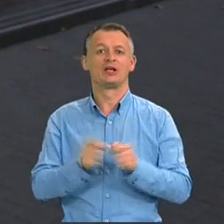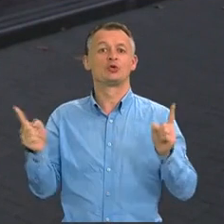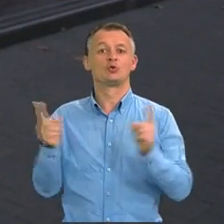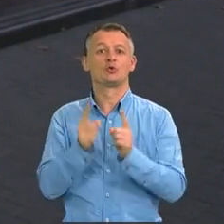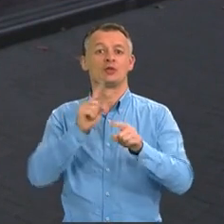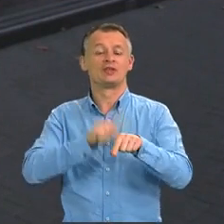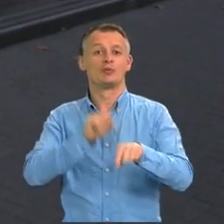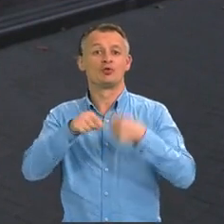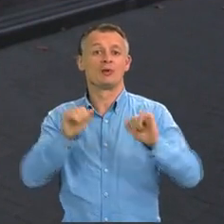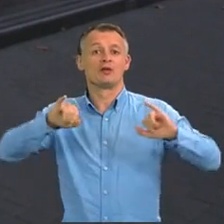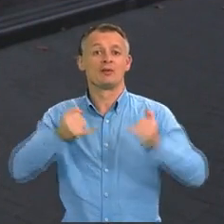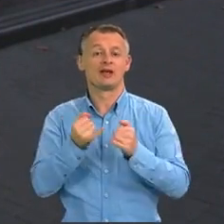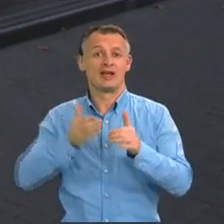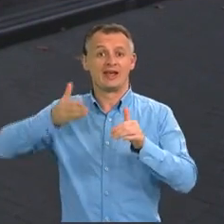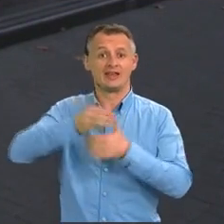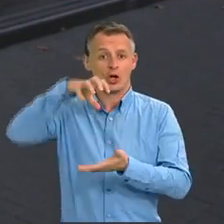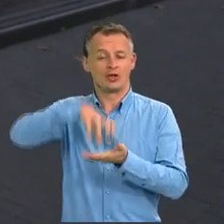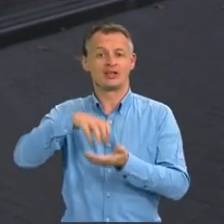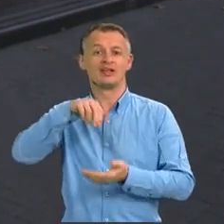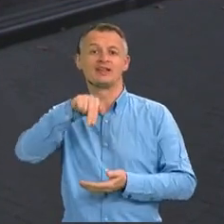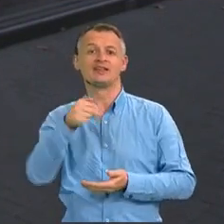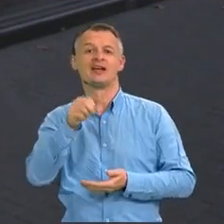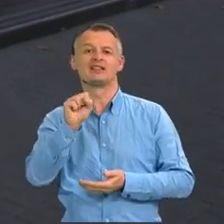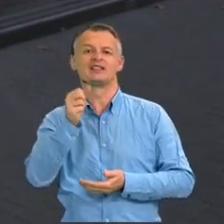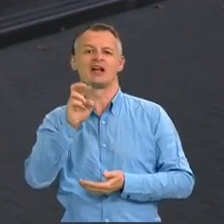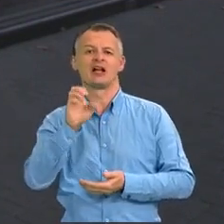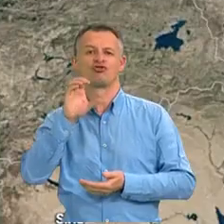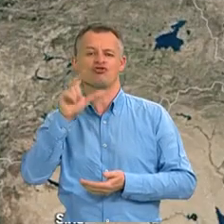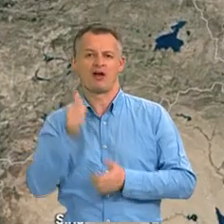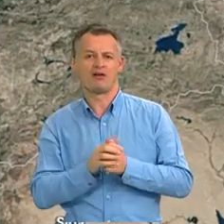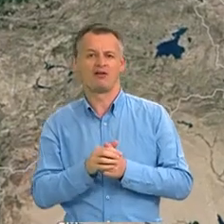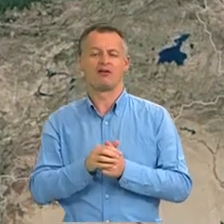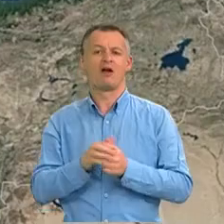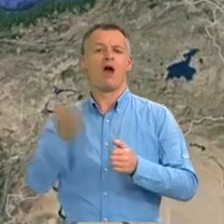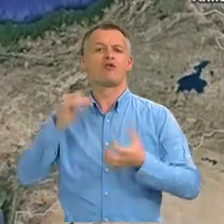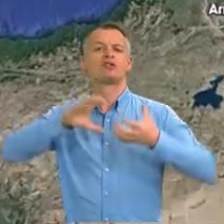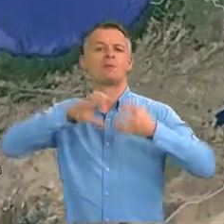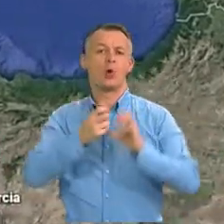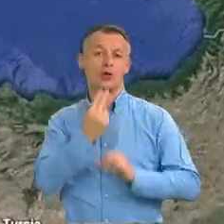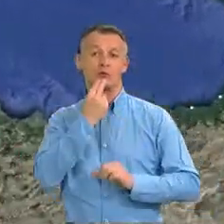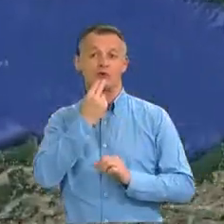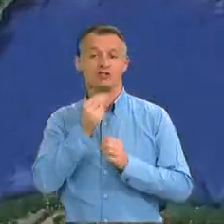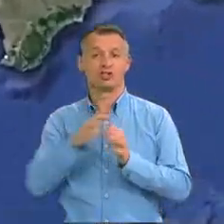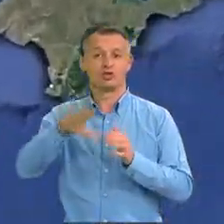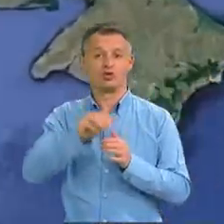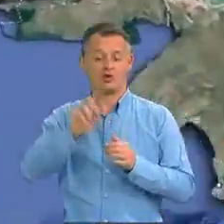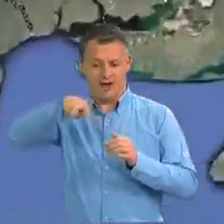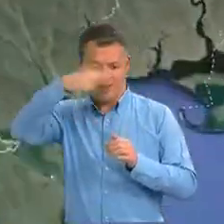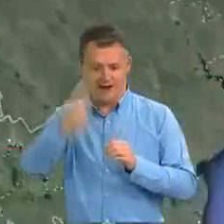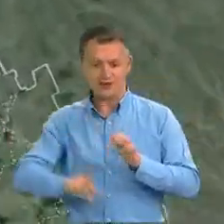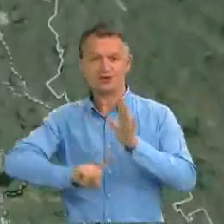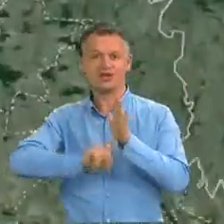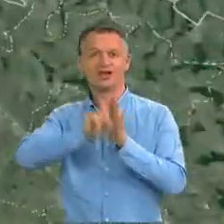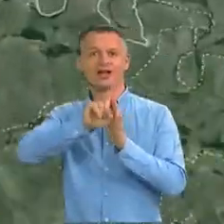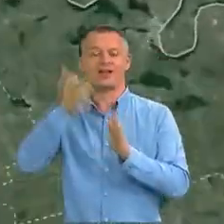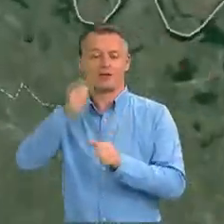după incident, intrările în localitatea Naslavcea au fost blocate de către polițiști. Zona în care a căzut racheta a fost încercuită,